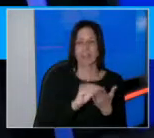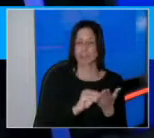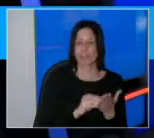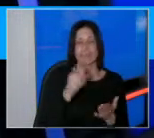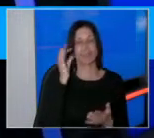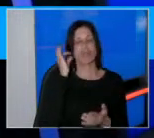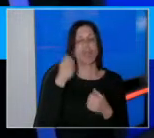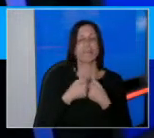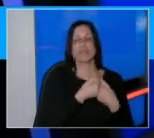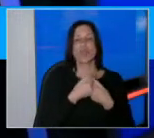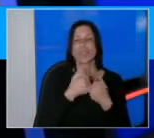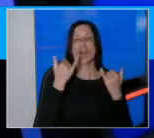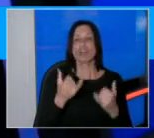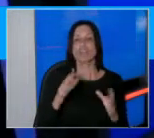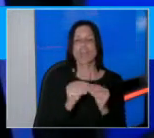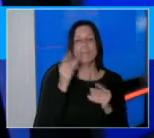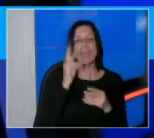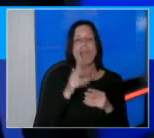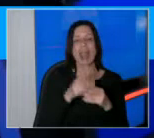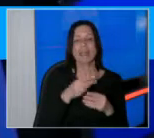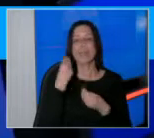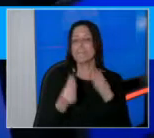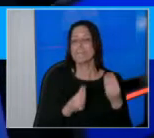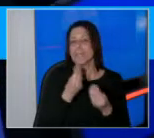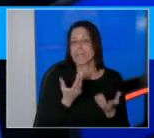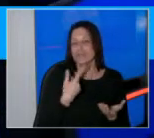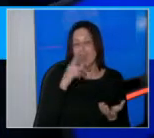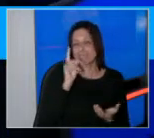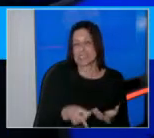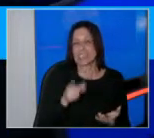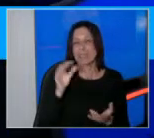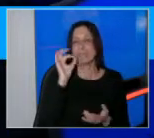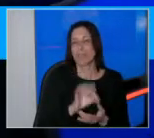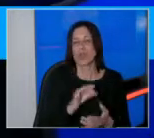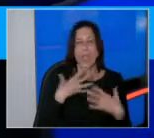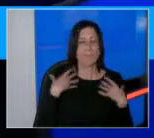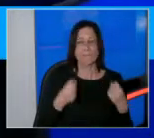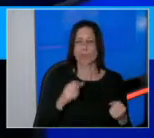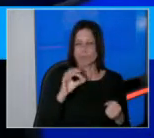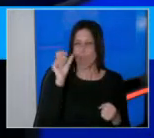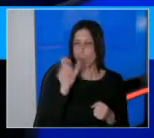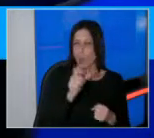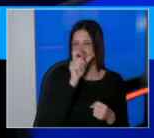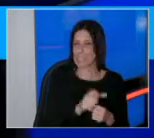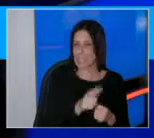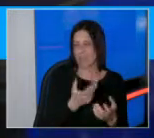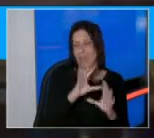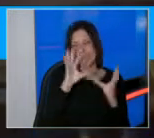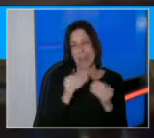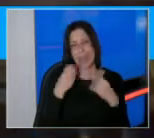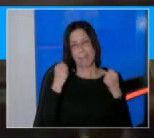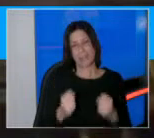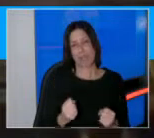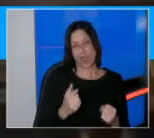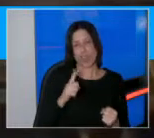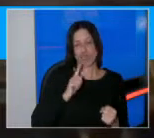והאישה מתמודדת עכשיו עם מחלת מין שהיא ממש מיותרת, אז בהחלט זה פוגע בבריאות של האוכלוסייה, ובכלל בביטחון האישי